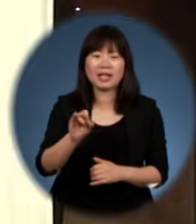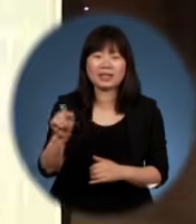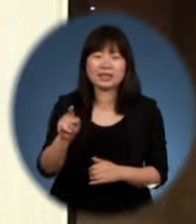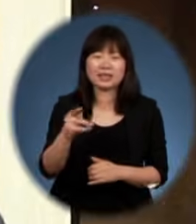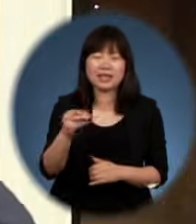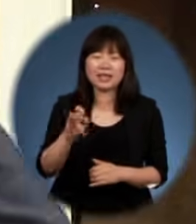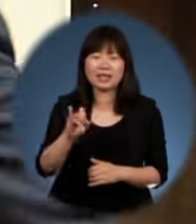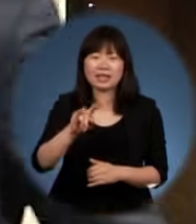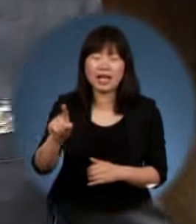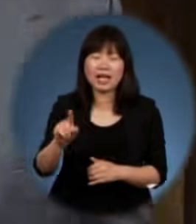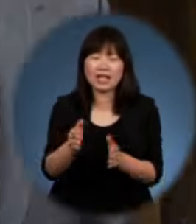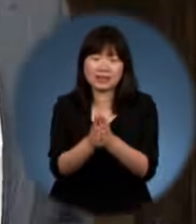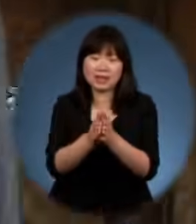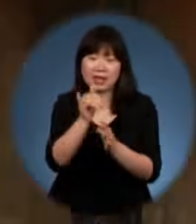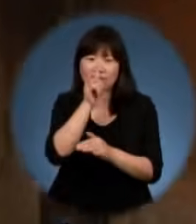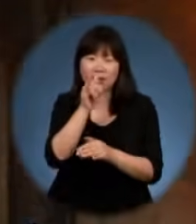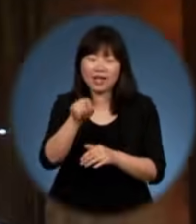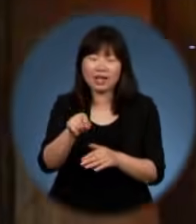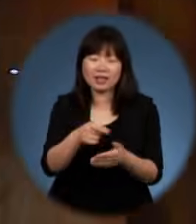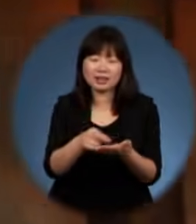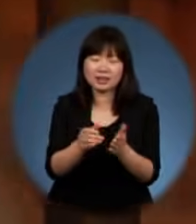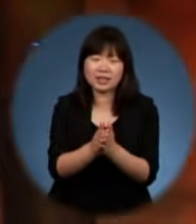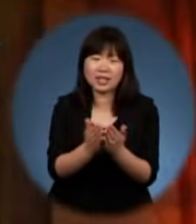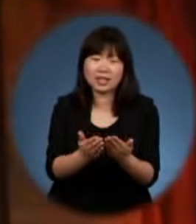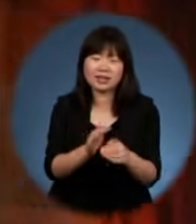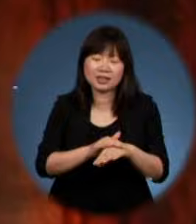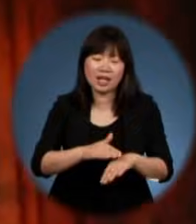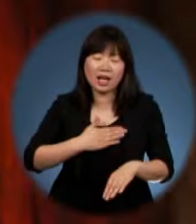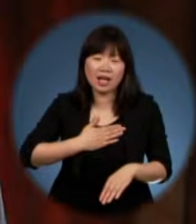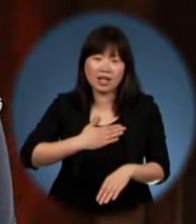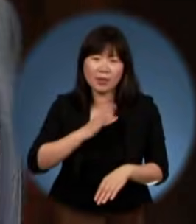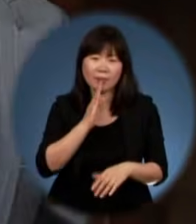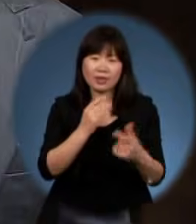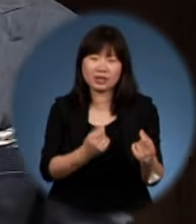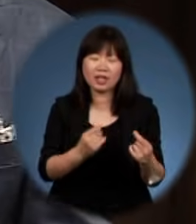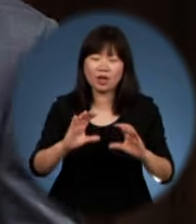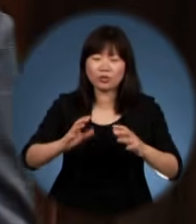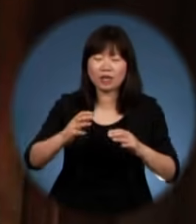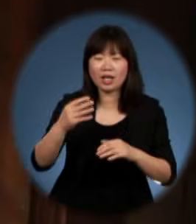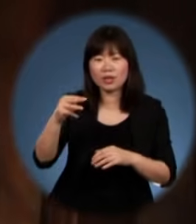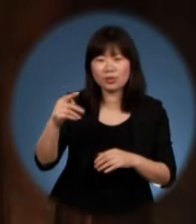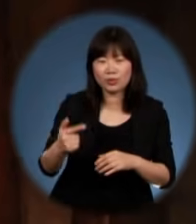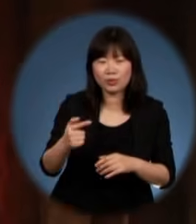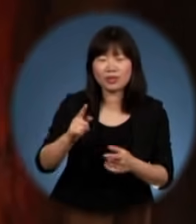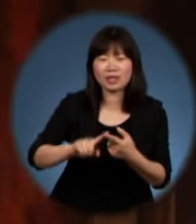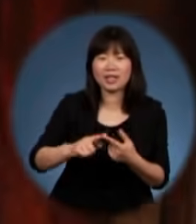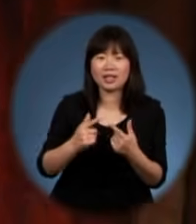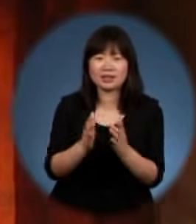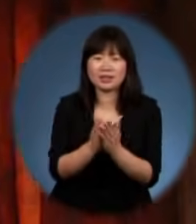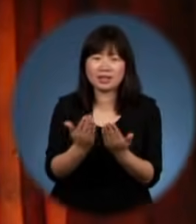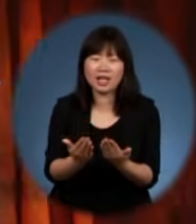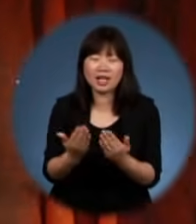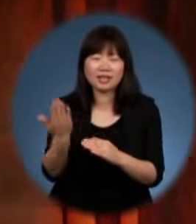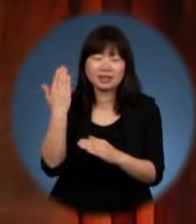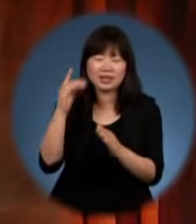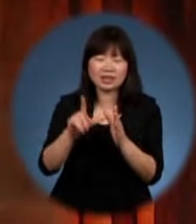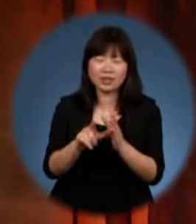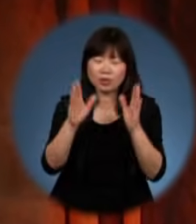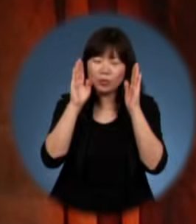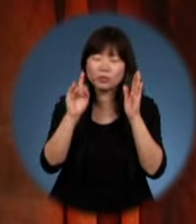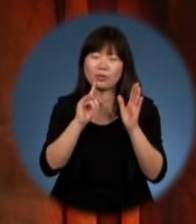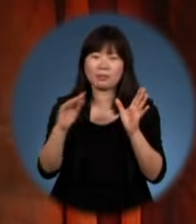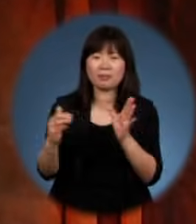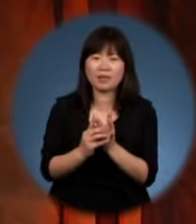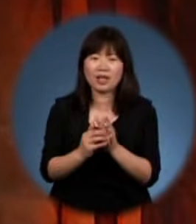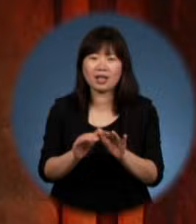시작하게 됩니다 선처 기모 너무 잘 아시는 국가로 운 이라는 책입니다 우리가 지나 섀도 공부를 했습니다